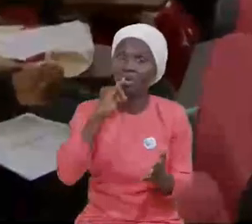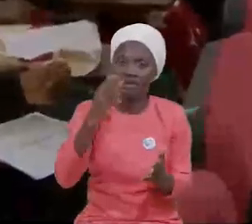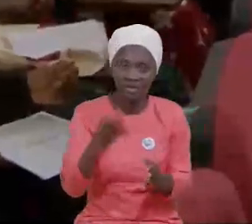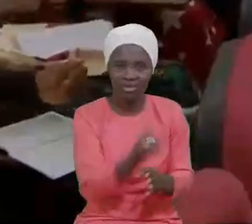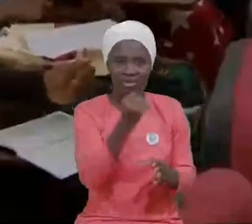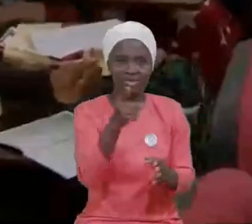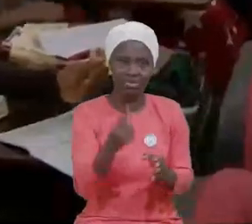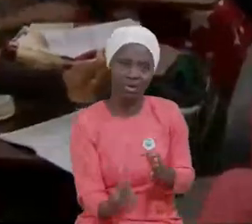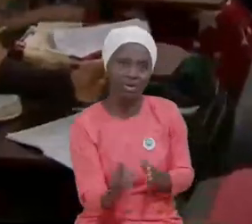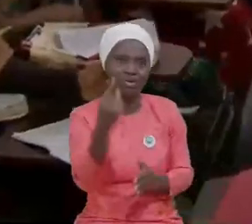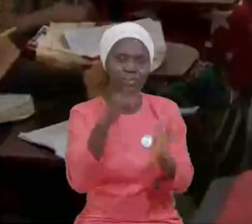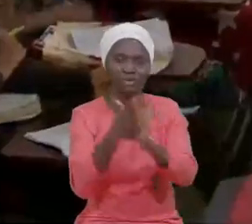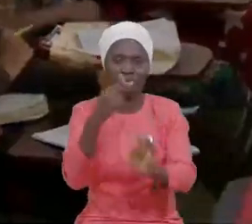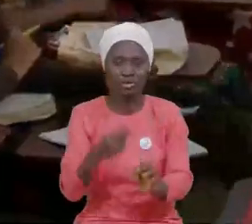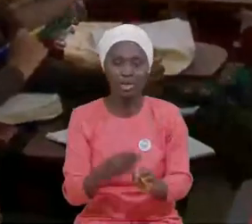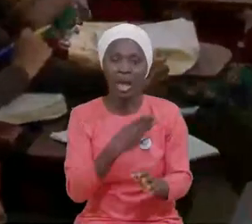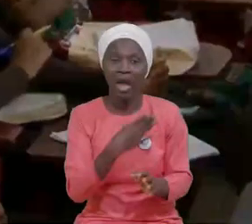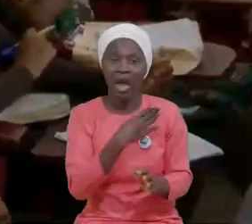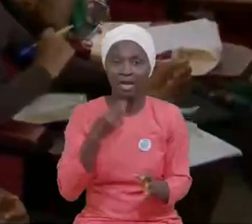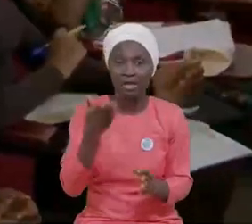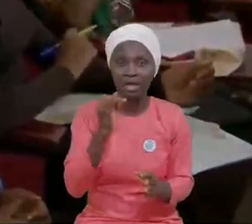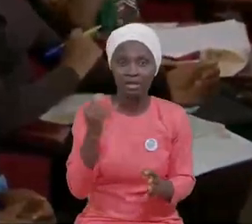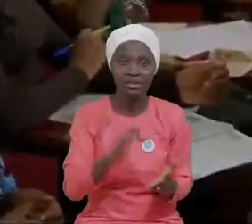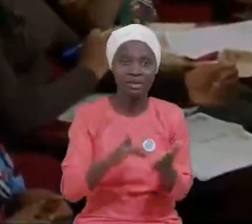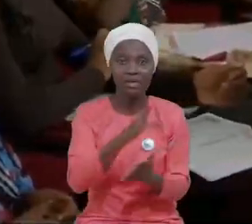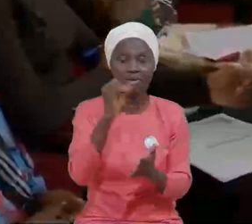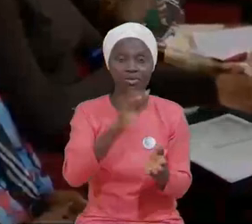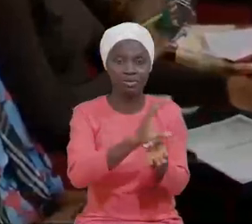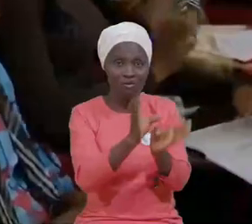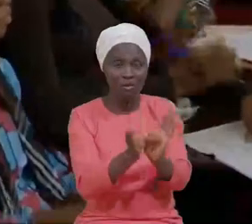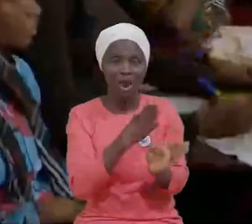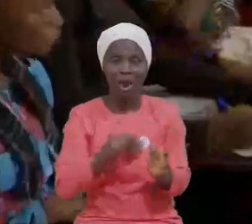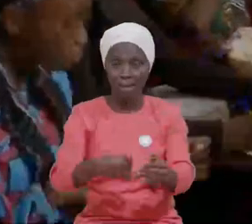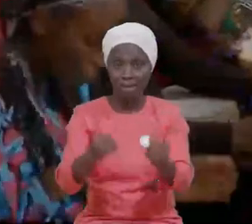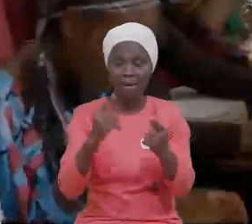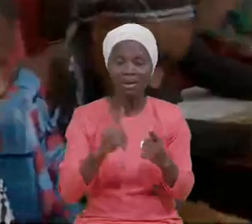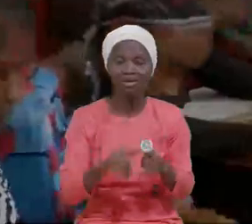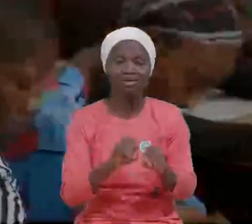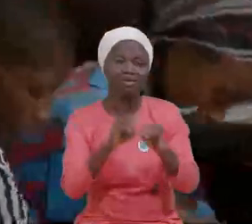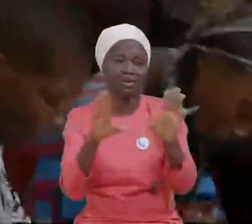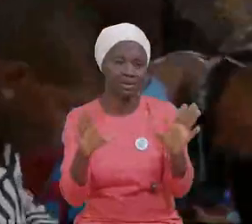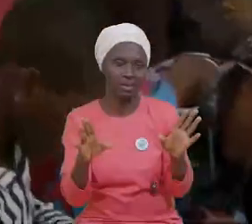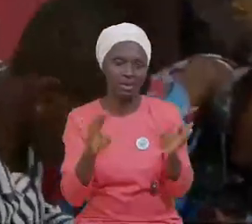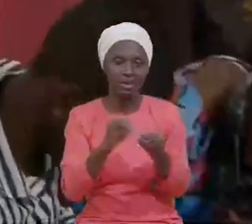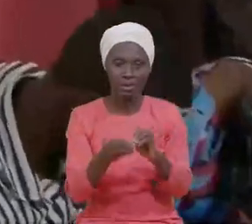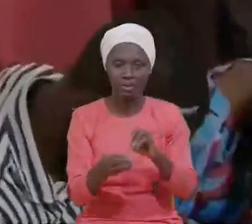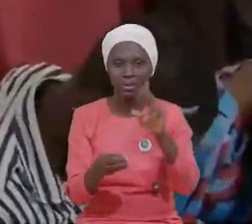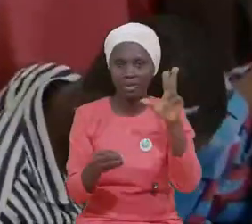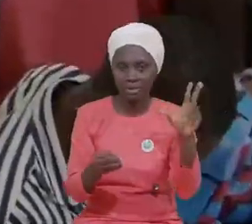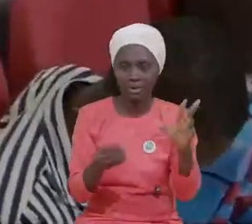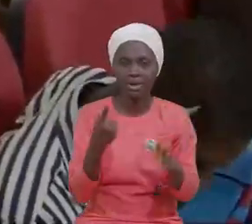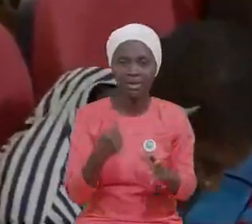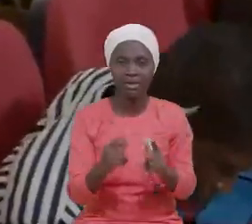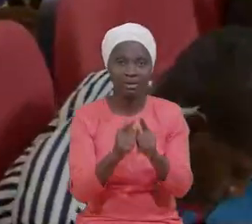Et il y a une conversion glorieuse et la puissance pour briller. Troisième point, le grand